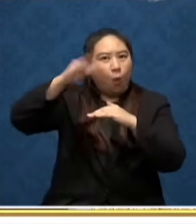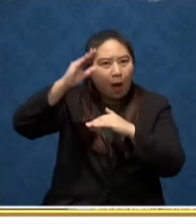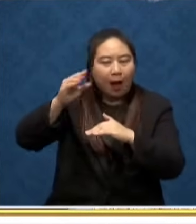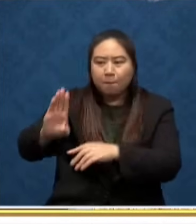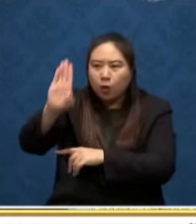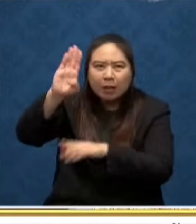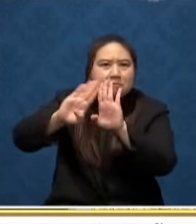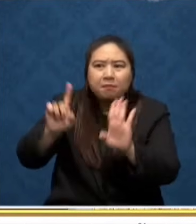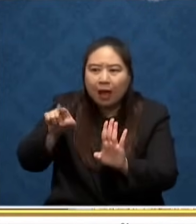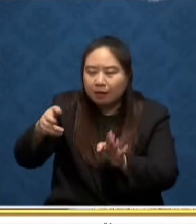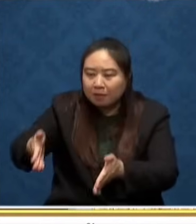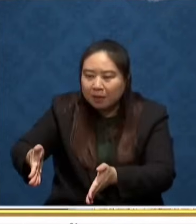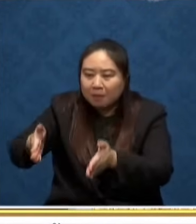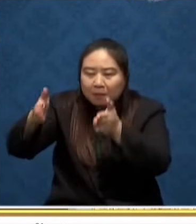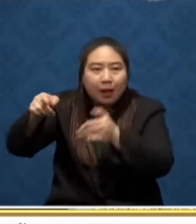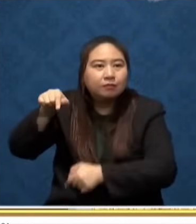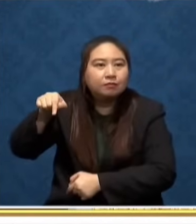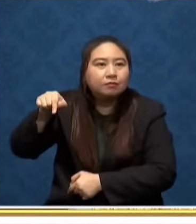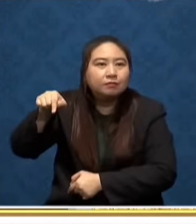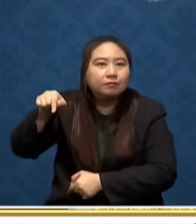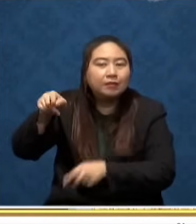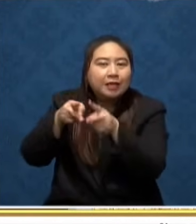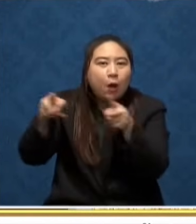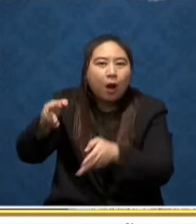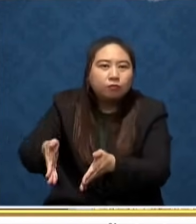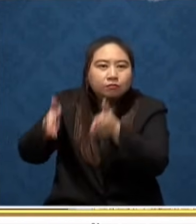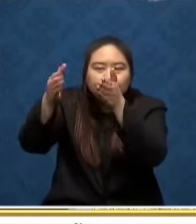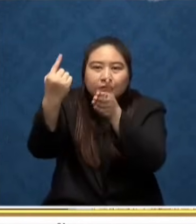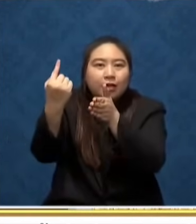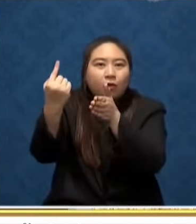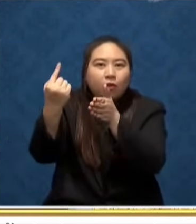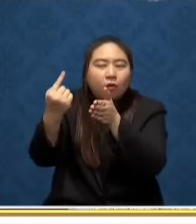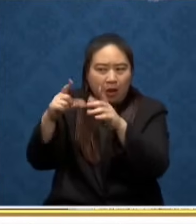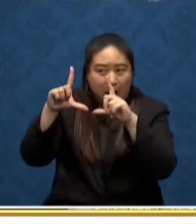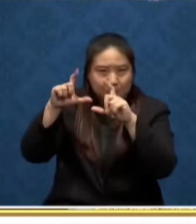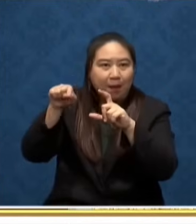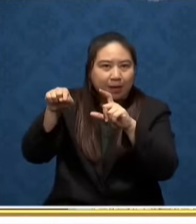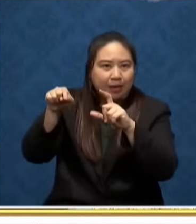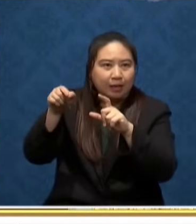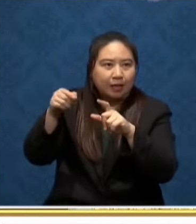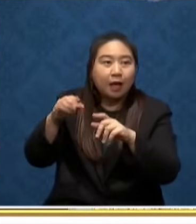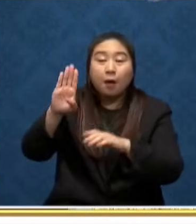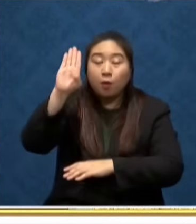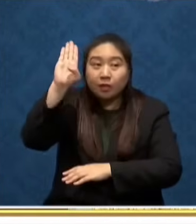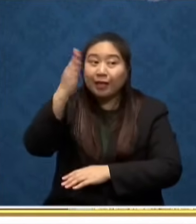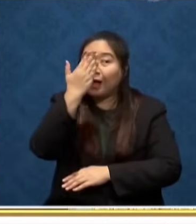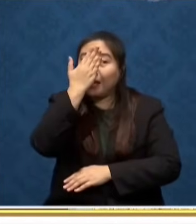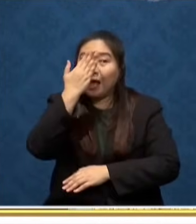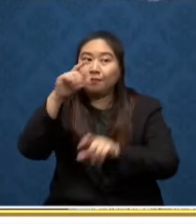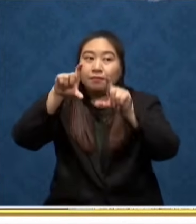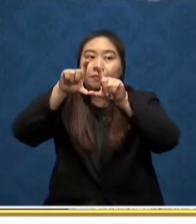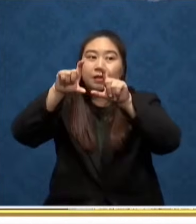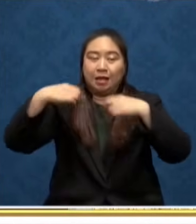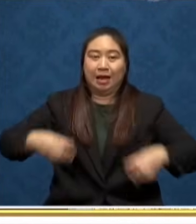าส์1คูหา3ชั้นแบบนี้ค่ะและรูปนี้ก็ถ่ายเพิ่งไม่กี่วันนี้เองนะคะหน้าบริษัทก็มีตากกาง